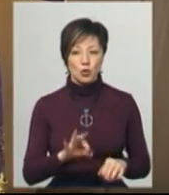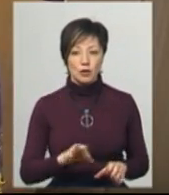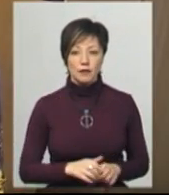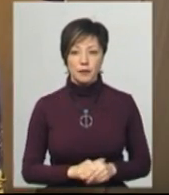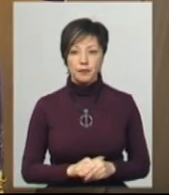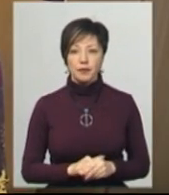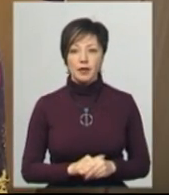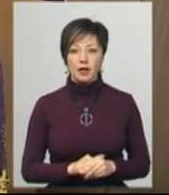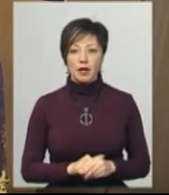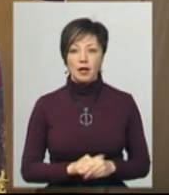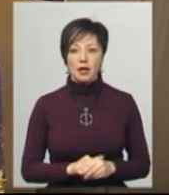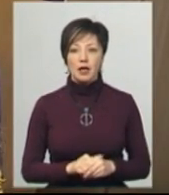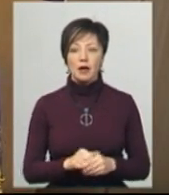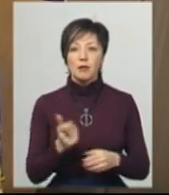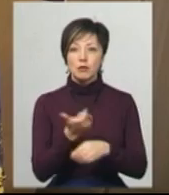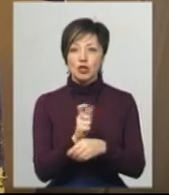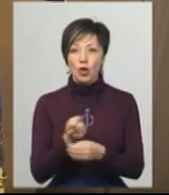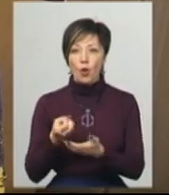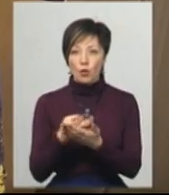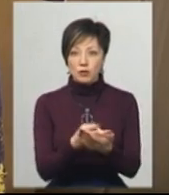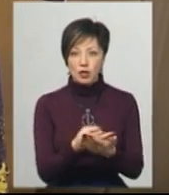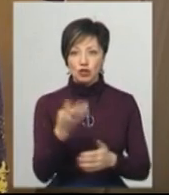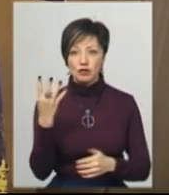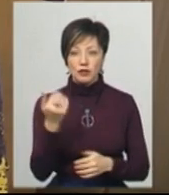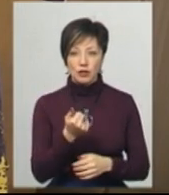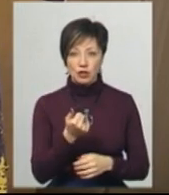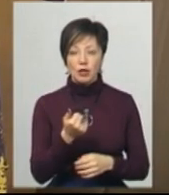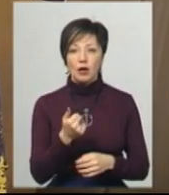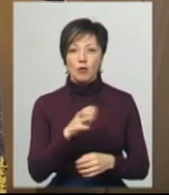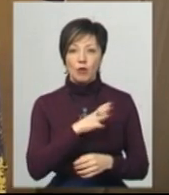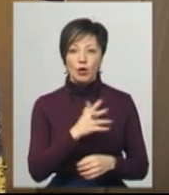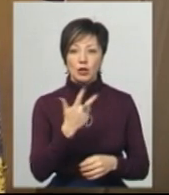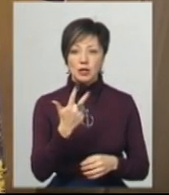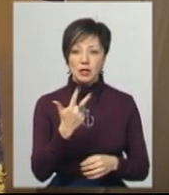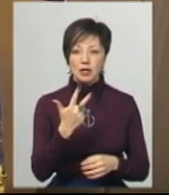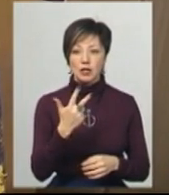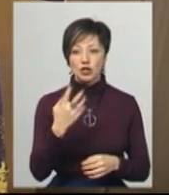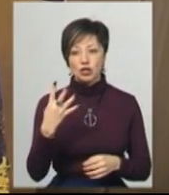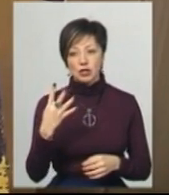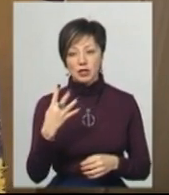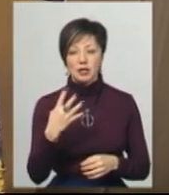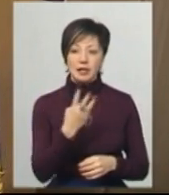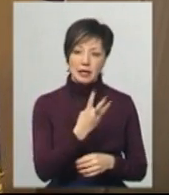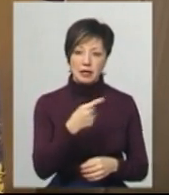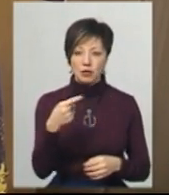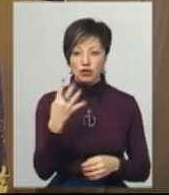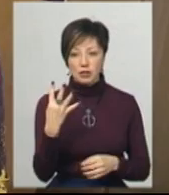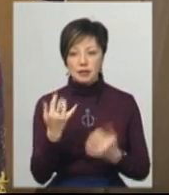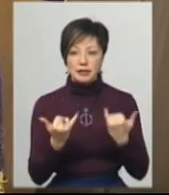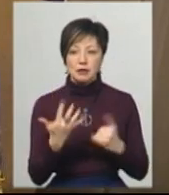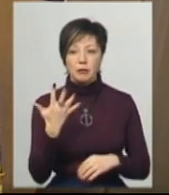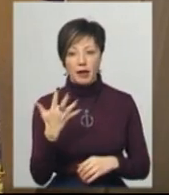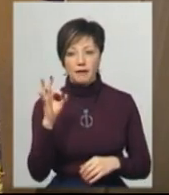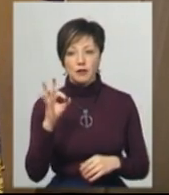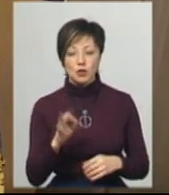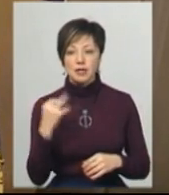67%. І більш госпіталізованих на четвертому тижні було десь 3-4%, а зараз 5%.